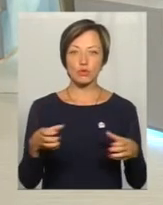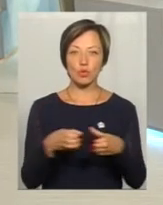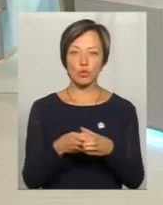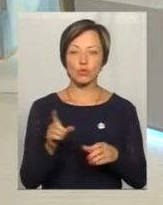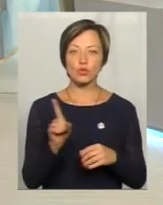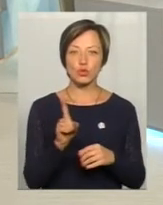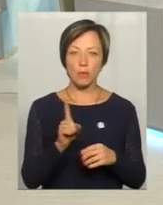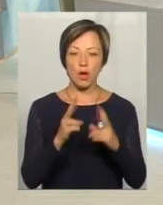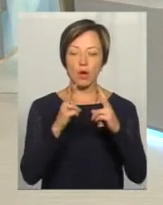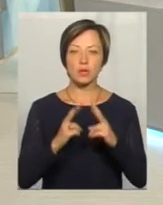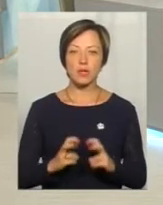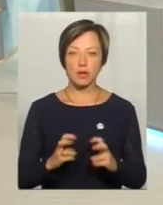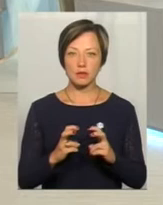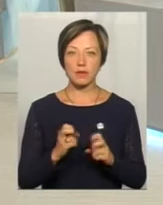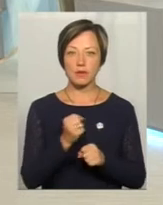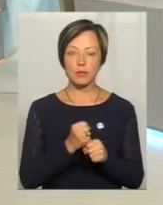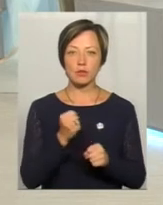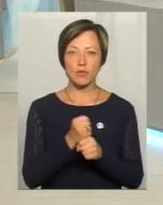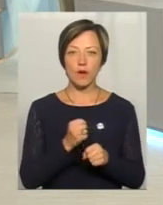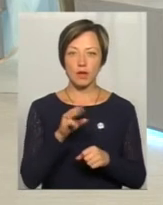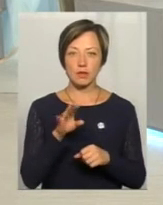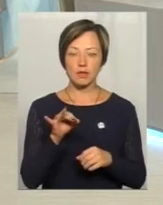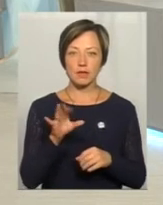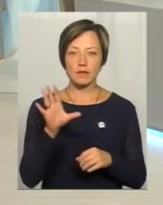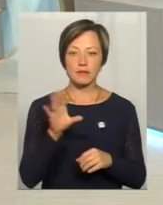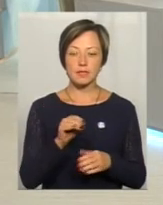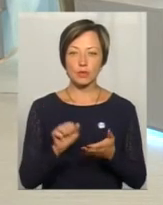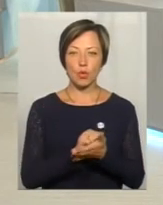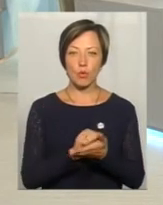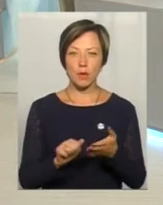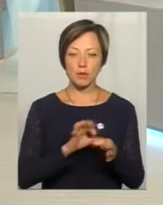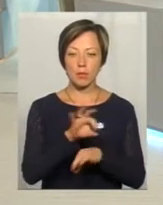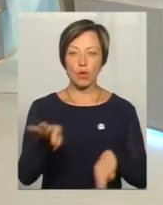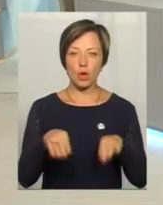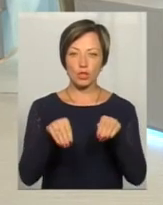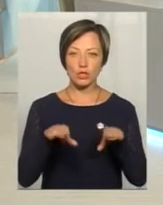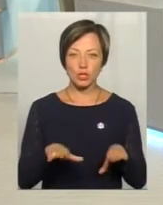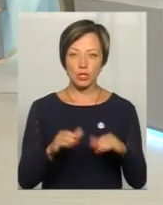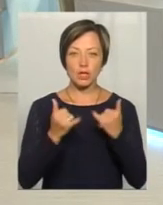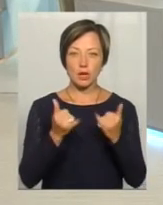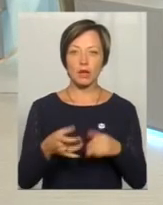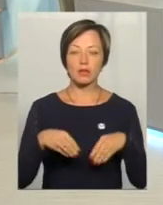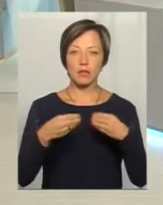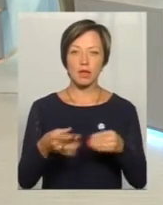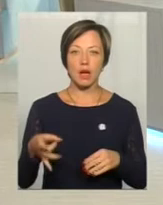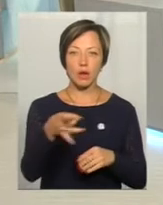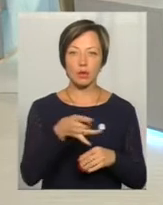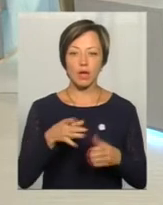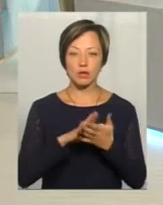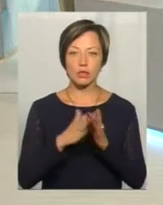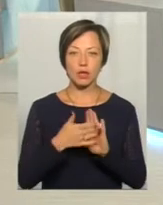розглянути, відпрацювати ці документи, проєкт рішення для надання оригінального статусу